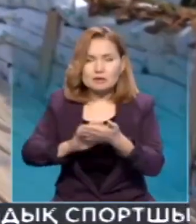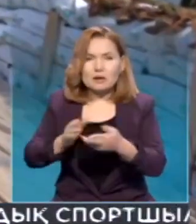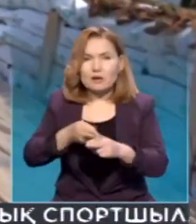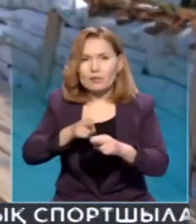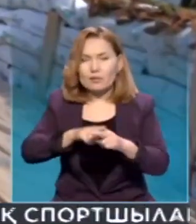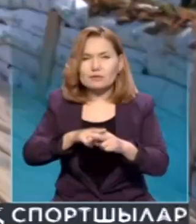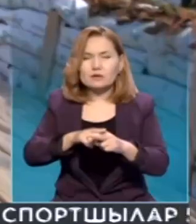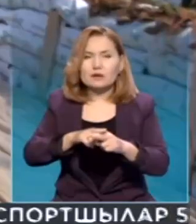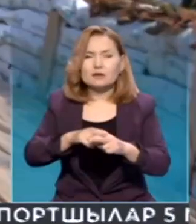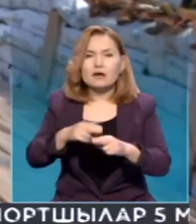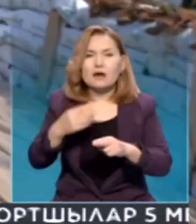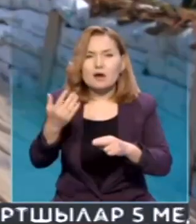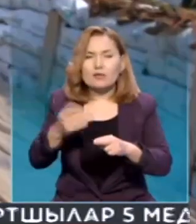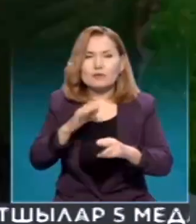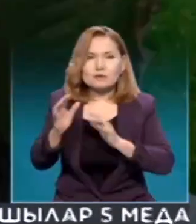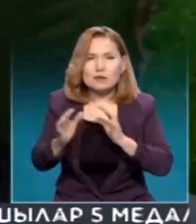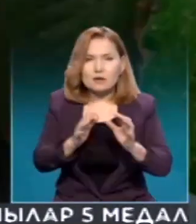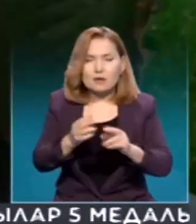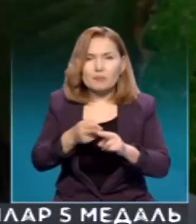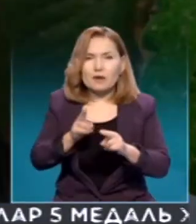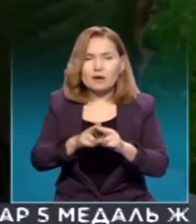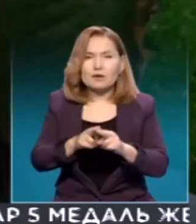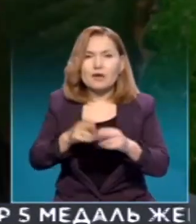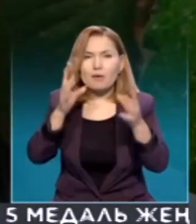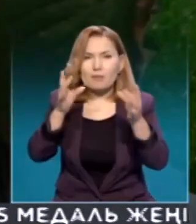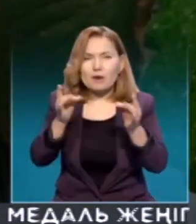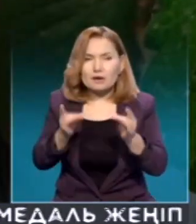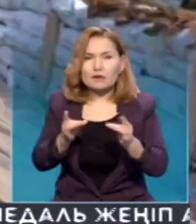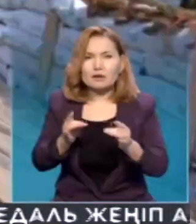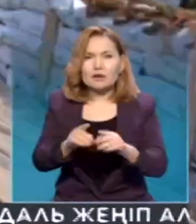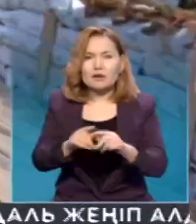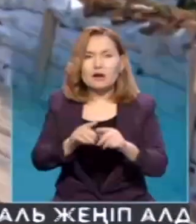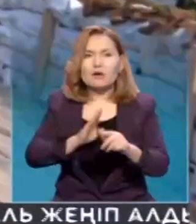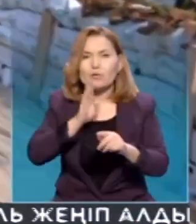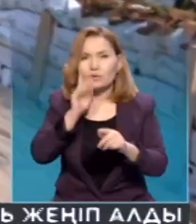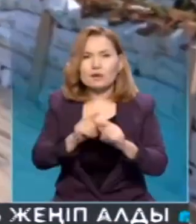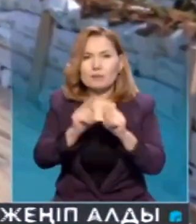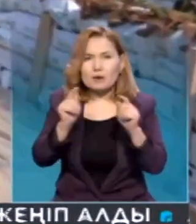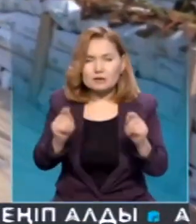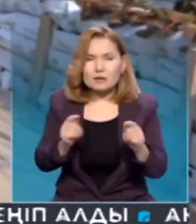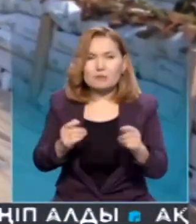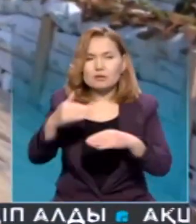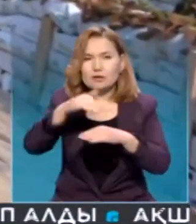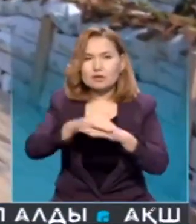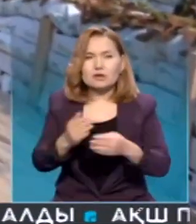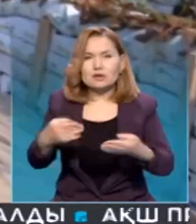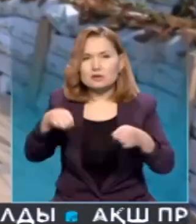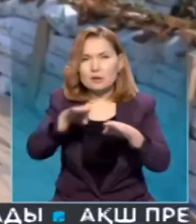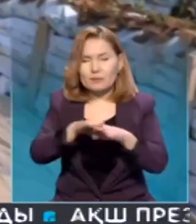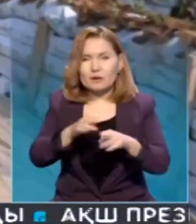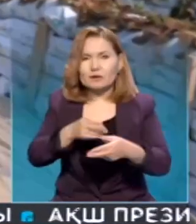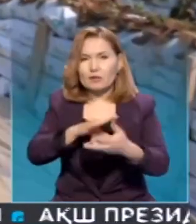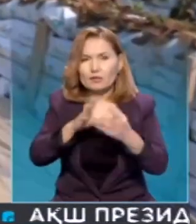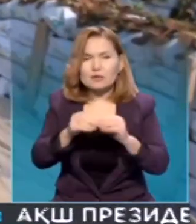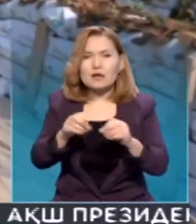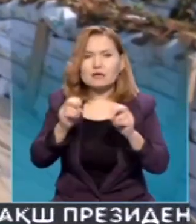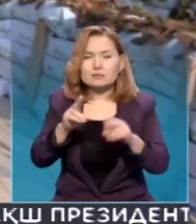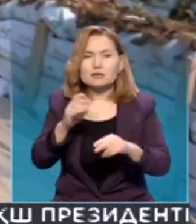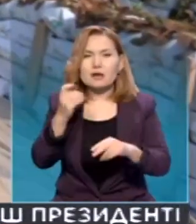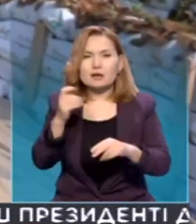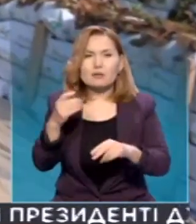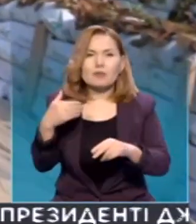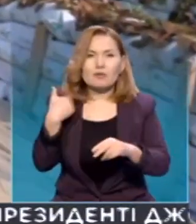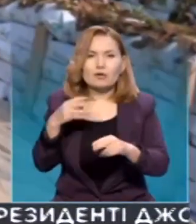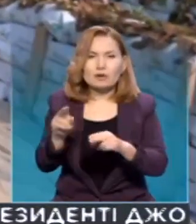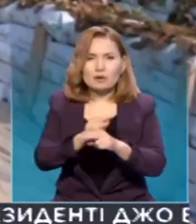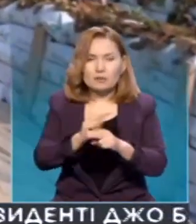нутрацилдерді ашамыз, кешкісін жабамыз. Жапырақтан алып болғаннан кейін жаңағы несі болады, дәрі-дәрмегі болады,